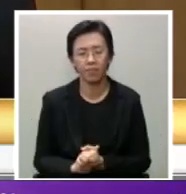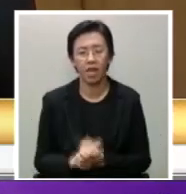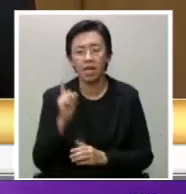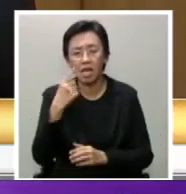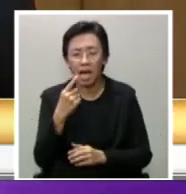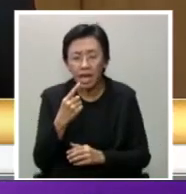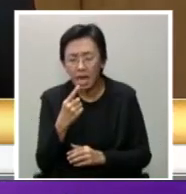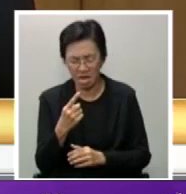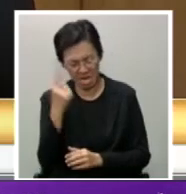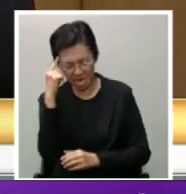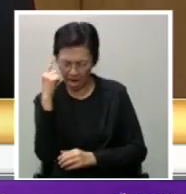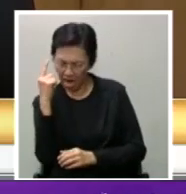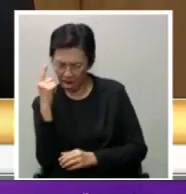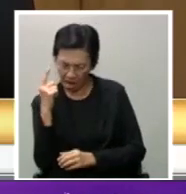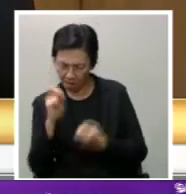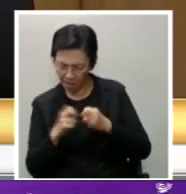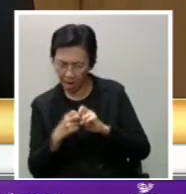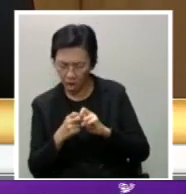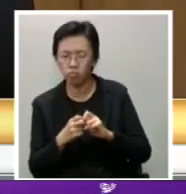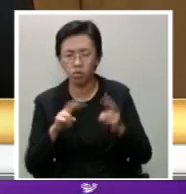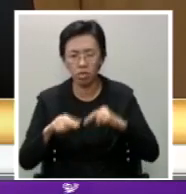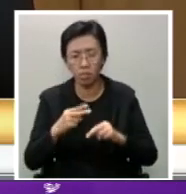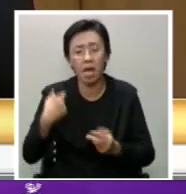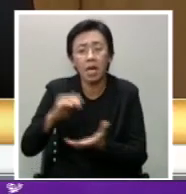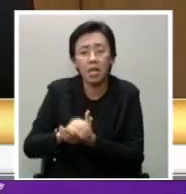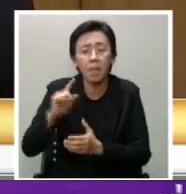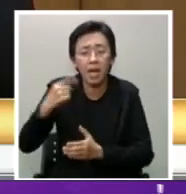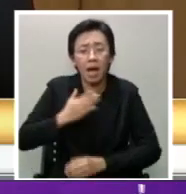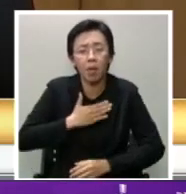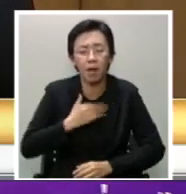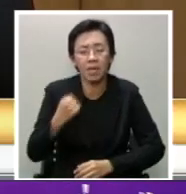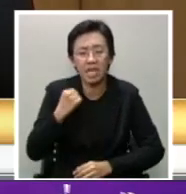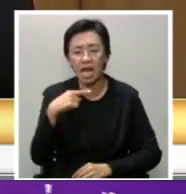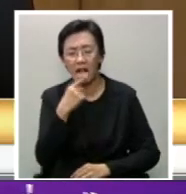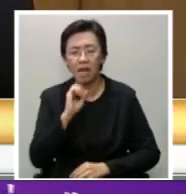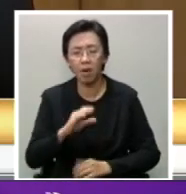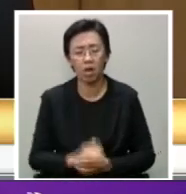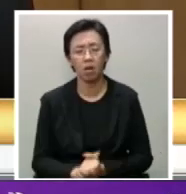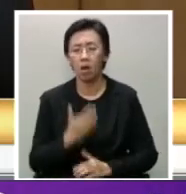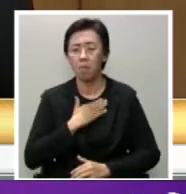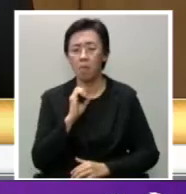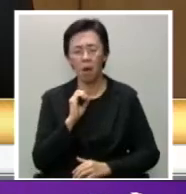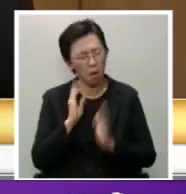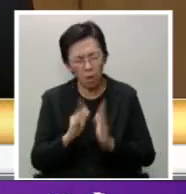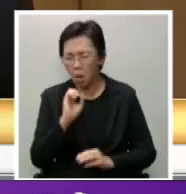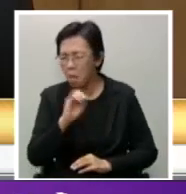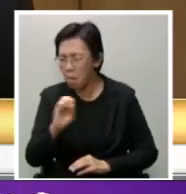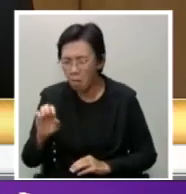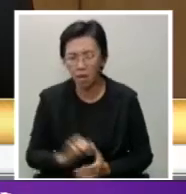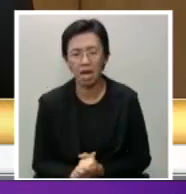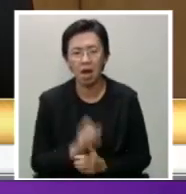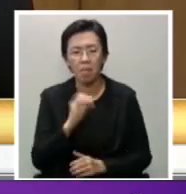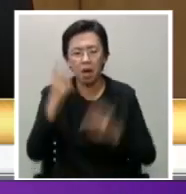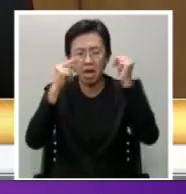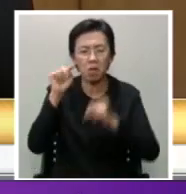องพิสูจน์กันต่อไปนะครับผมก็คิดว่าผมก็เชื่อมั่นในภรรยาผมเพราะฉะนั้นถ้าใครจะไปอ้างวันนี้ผมกราบเรียนว่ามีคนไปอ้างเยอะมากอ้างน